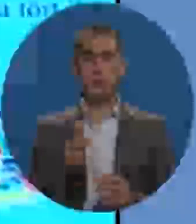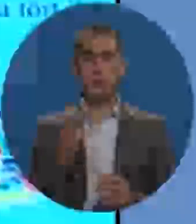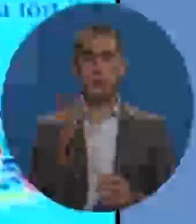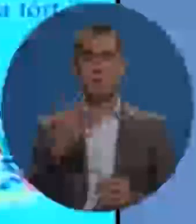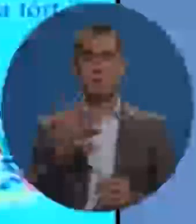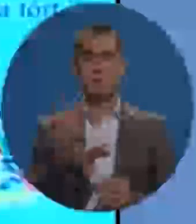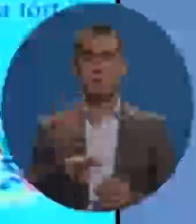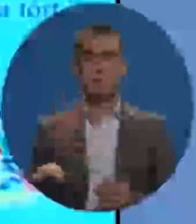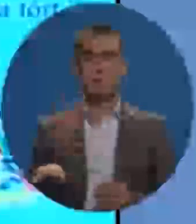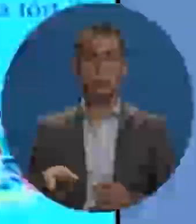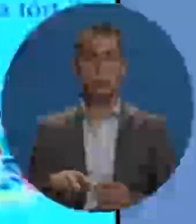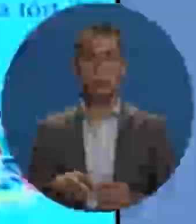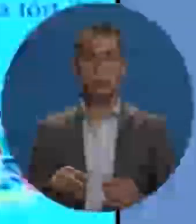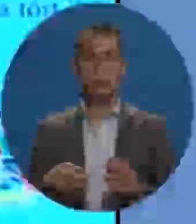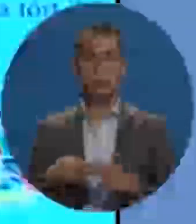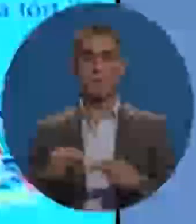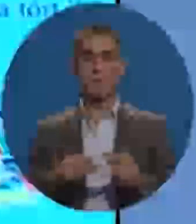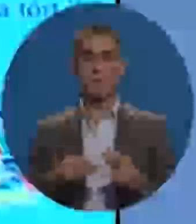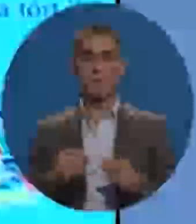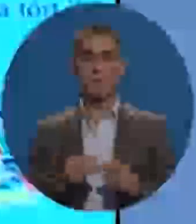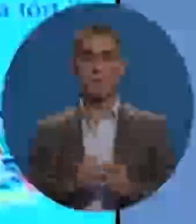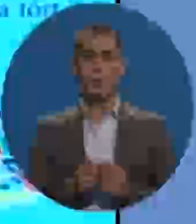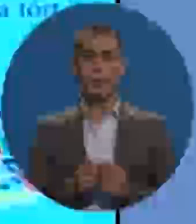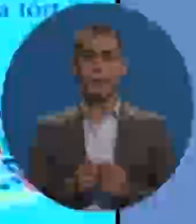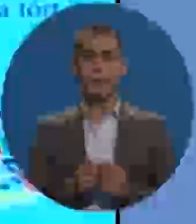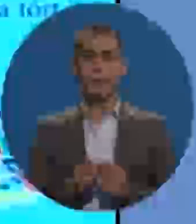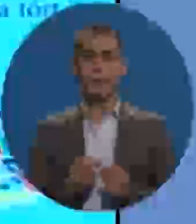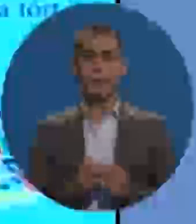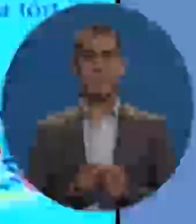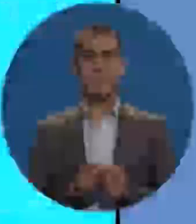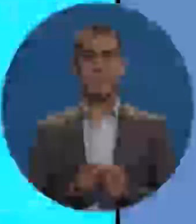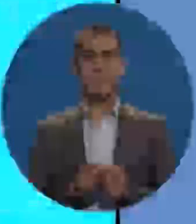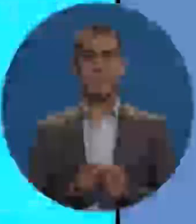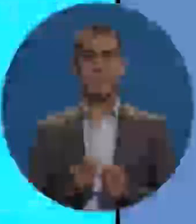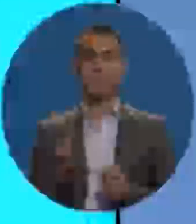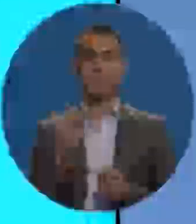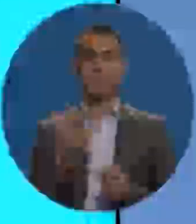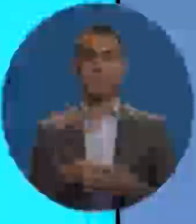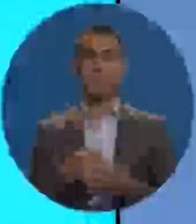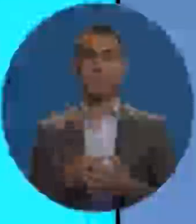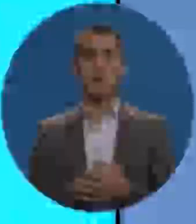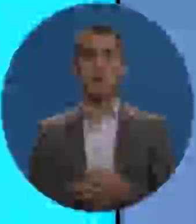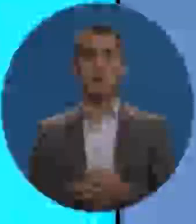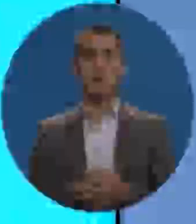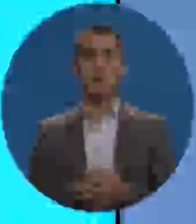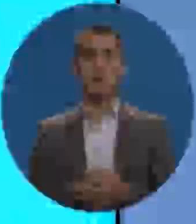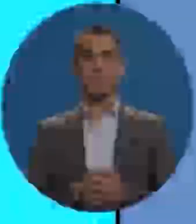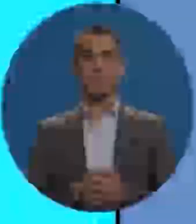0 000 000, 3 000 000-нан ұбарат екен. Миллионлар классы. Екінші мысал.